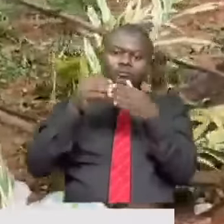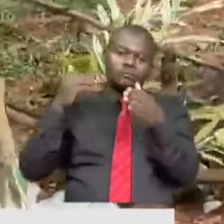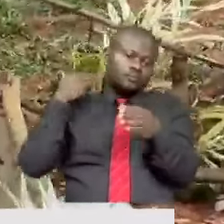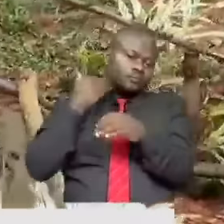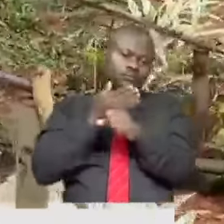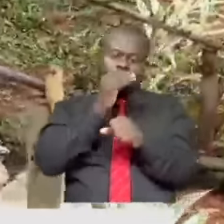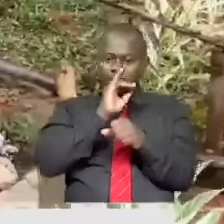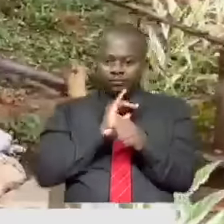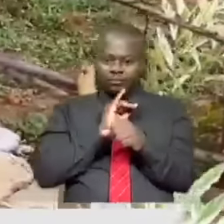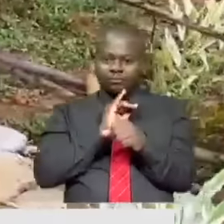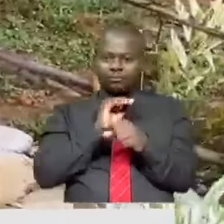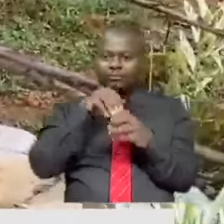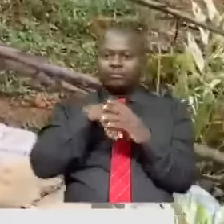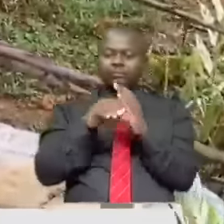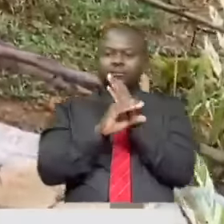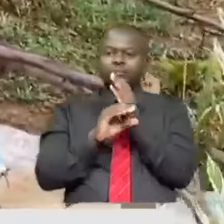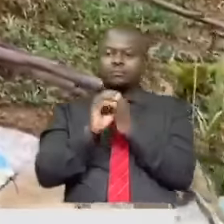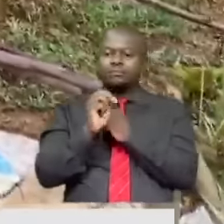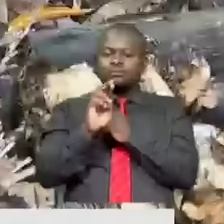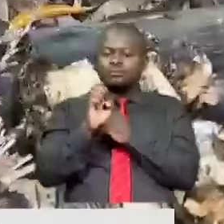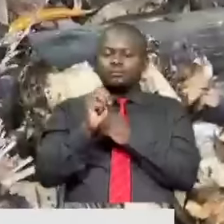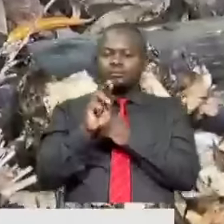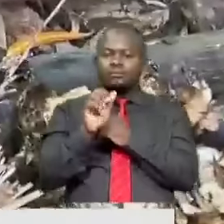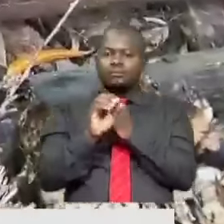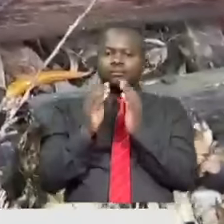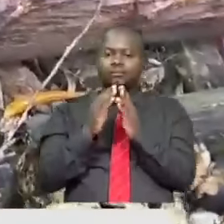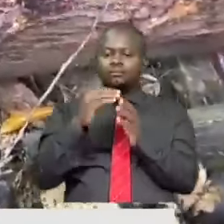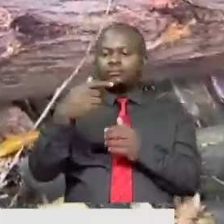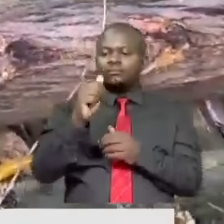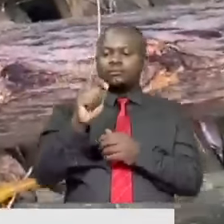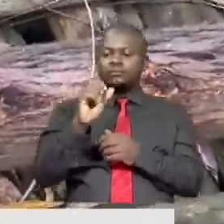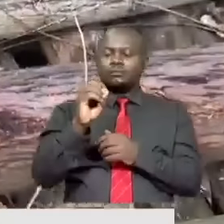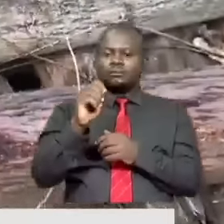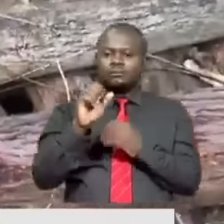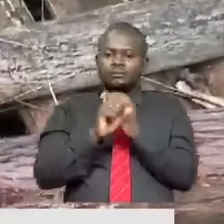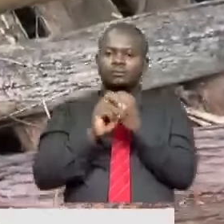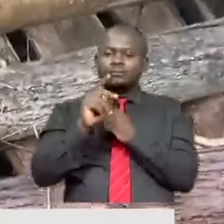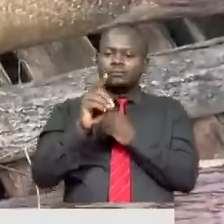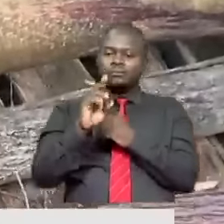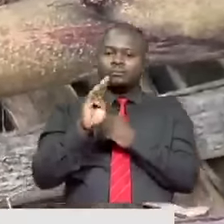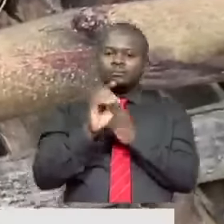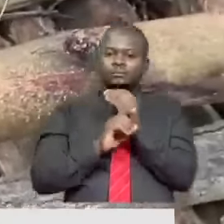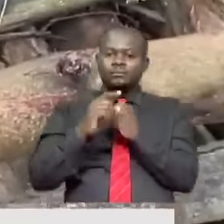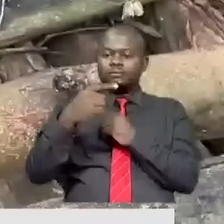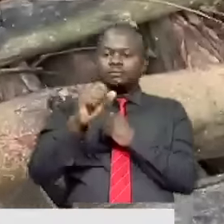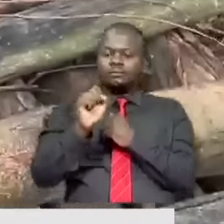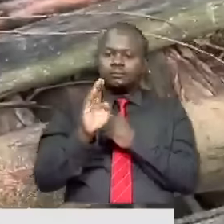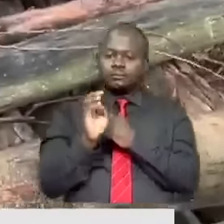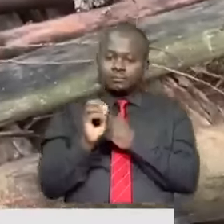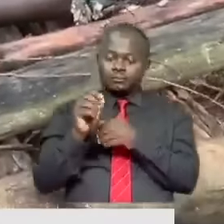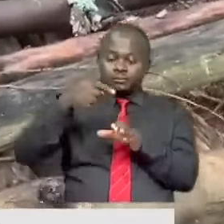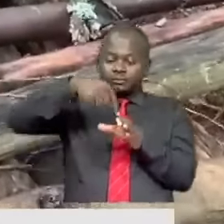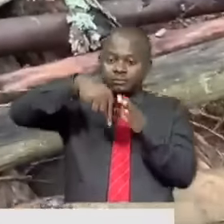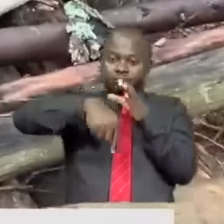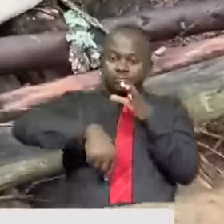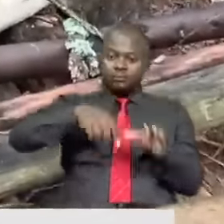yakorewe Abatutsi. Kiri mu kagari ka Muremure, umudugudu wa Gatoto, mu murenge wa Nduba, ni mu karere ka Gasabo. Nicyobo kizwi